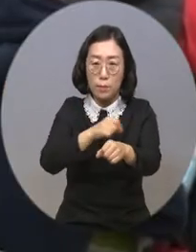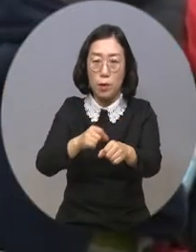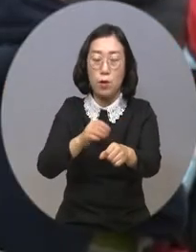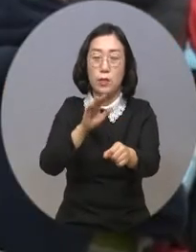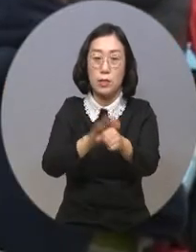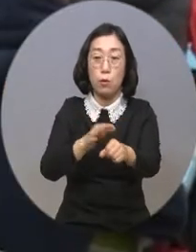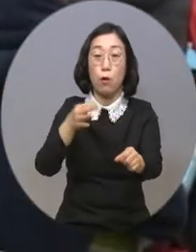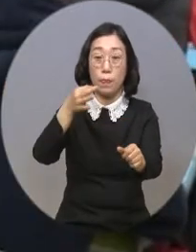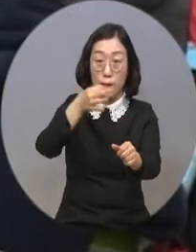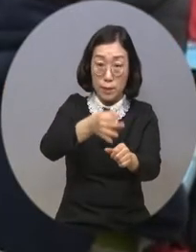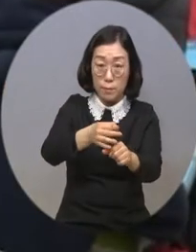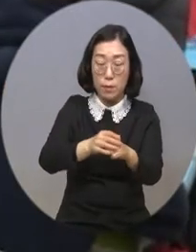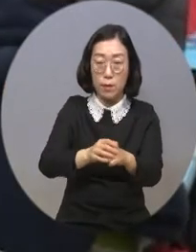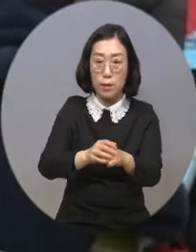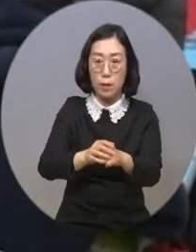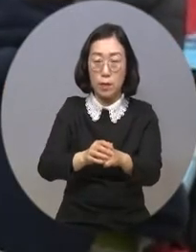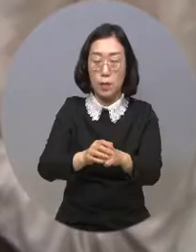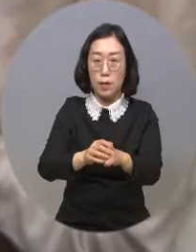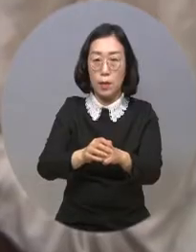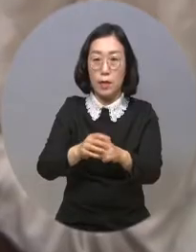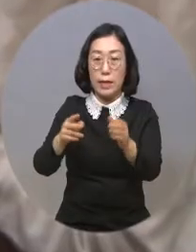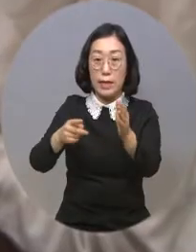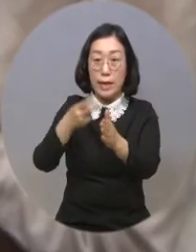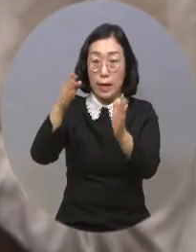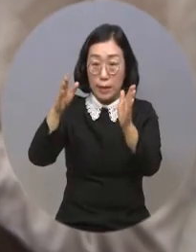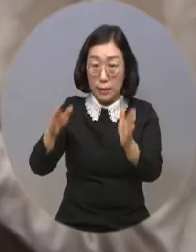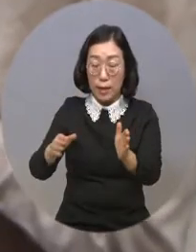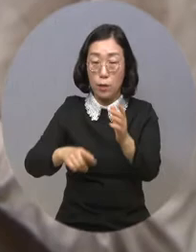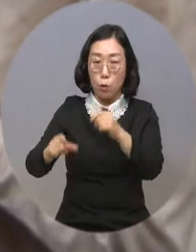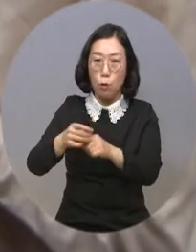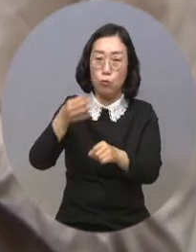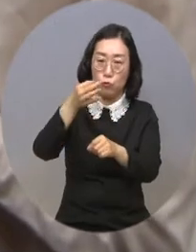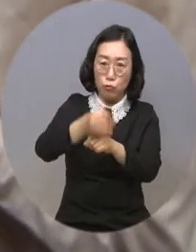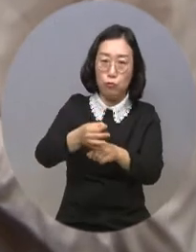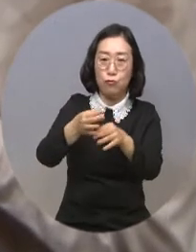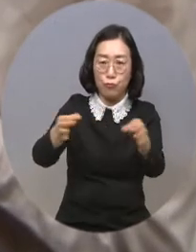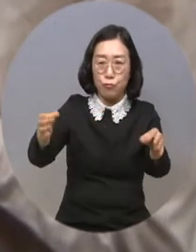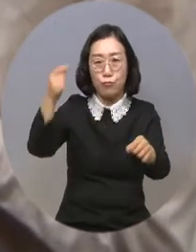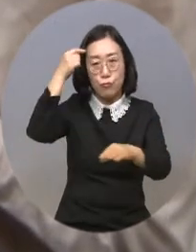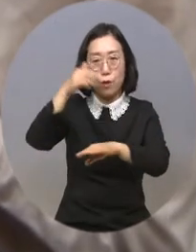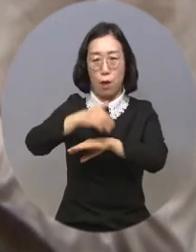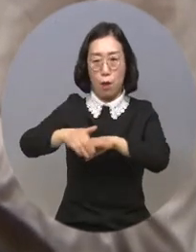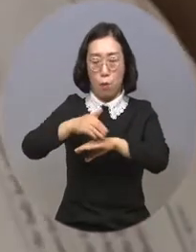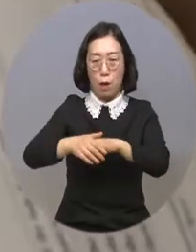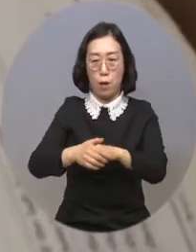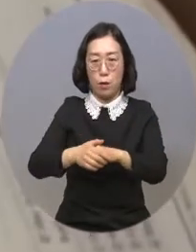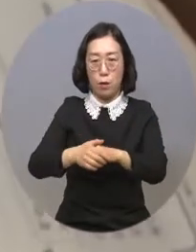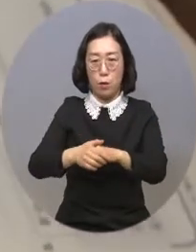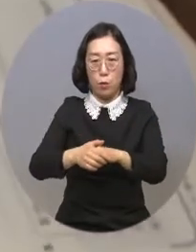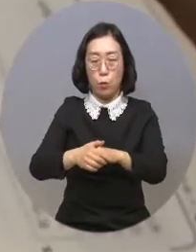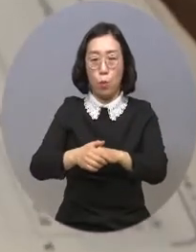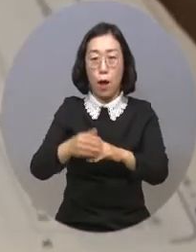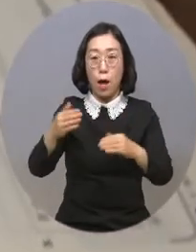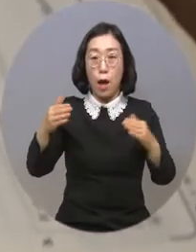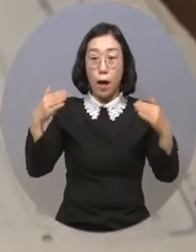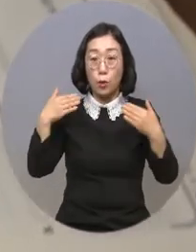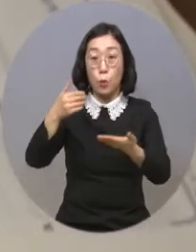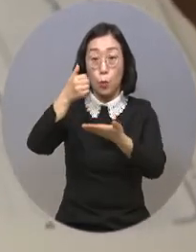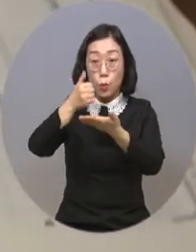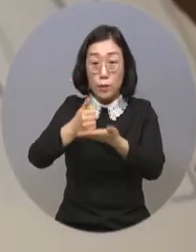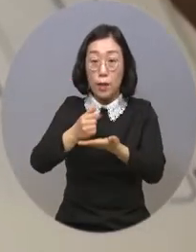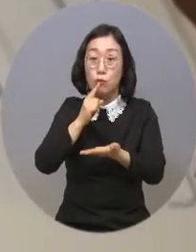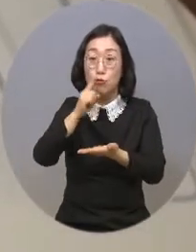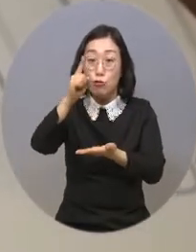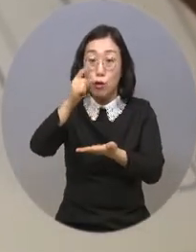학습특별지원금을 하반기에 한시적으로 추가 지원할 예정입니다. 교육비 학교장 추천 대상자의 범위도